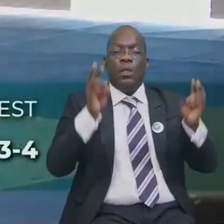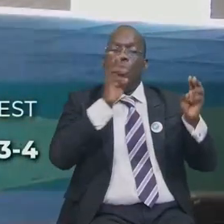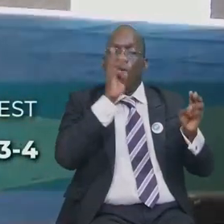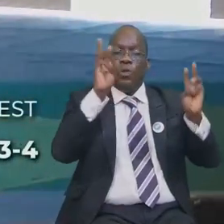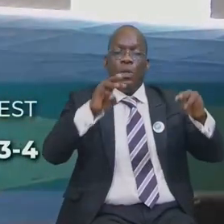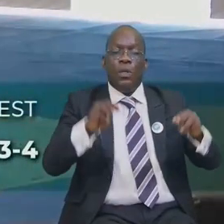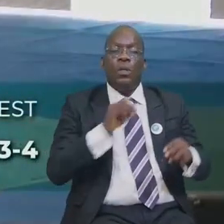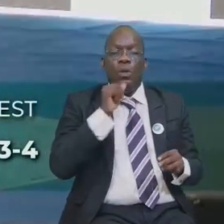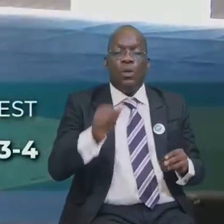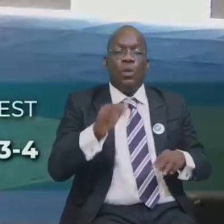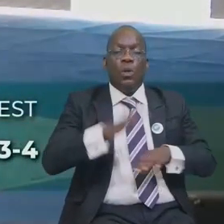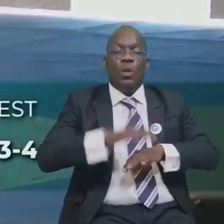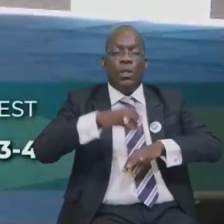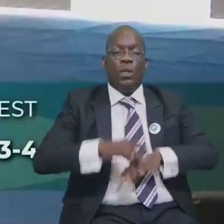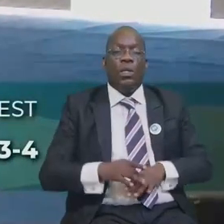3 ans et 6 mois.